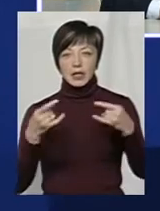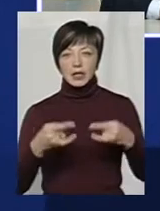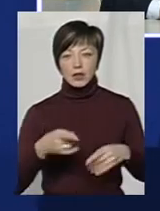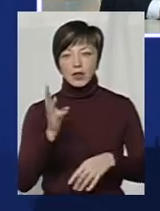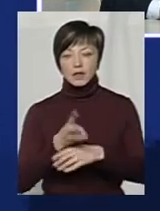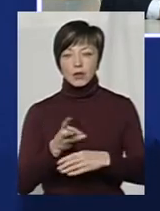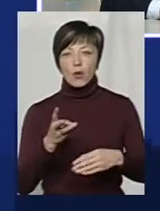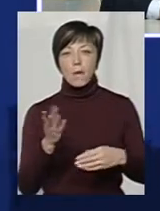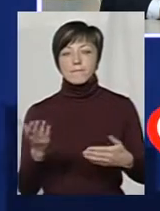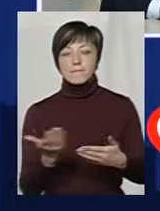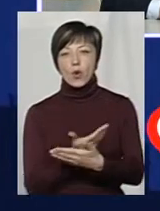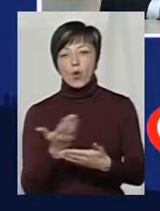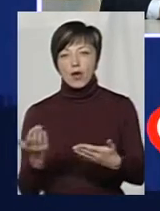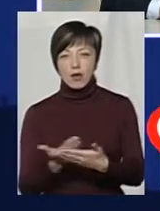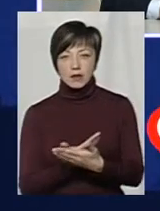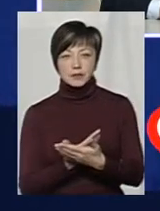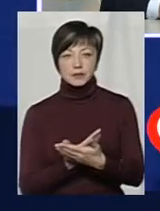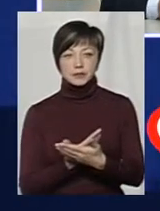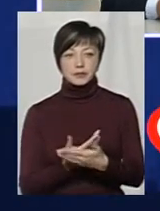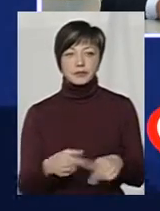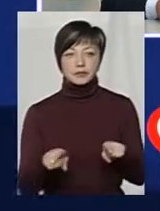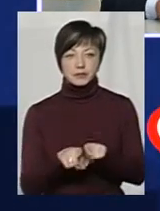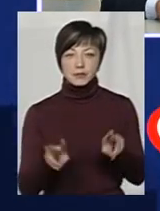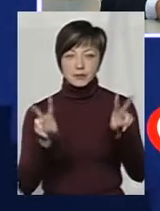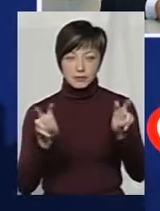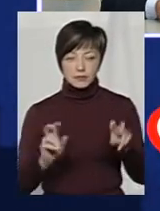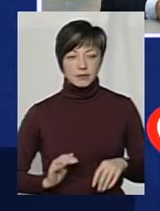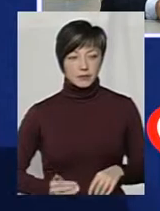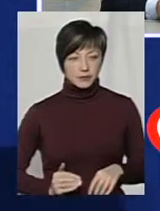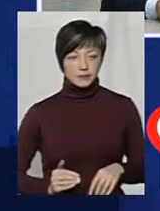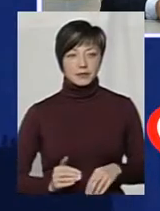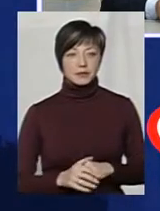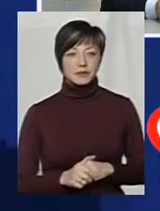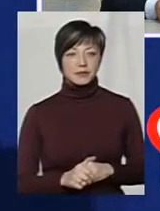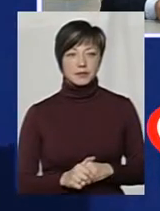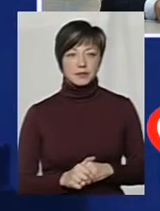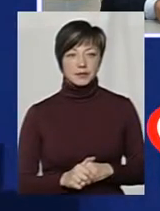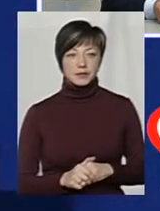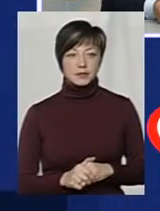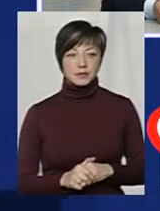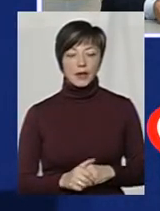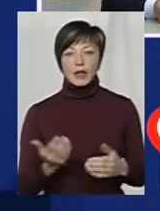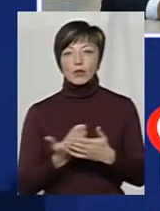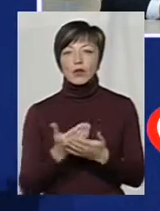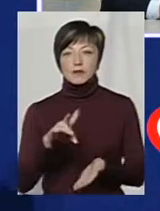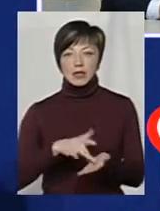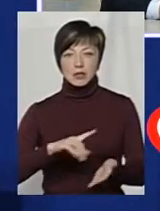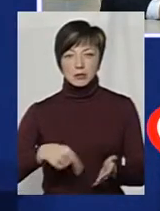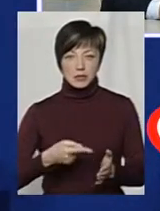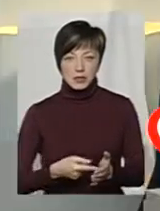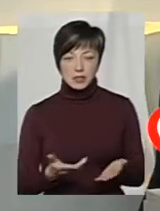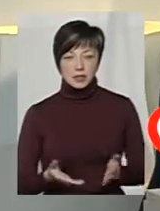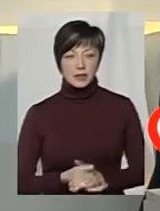кіновідеопрокату, так називається фірма, практично сьогодні це кінотеатр в центрі міста.